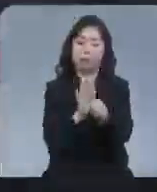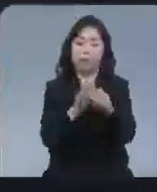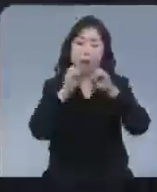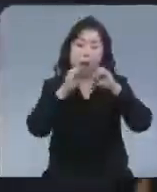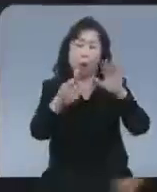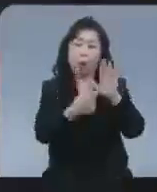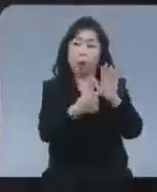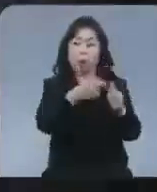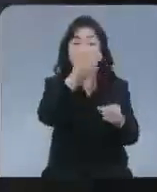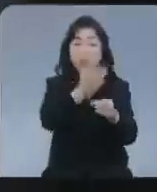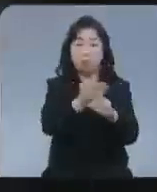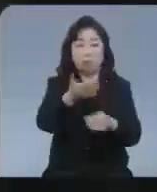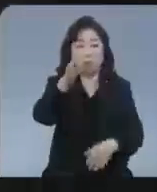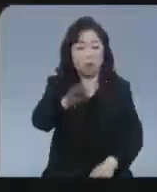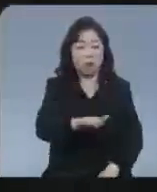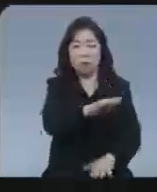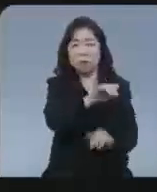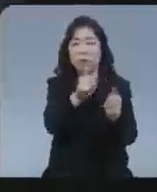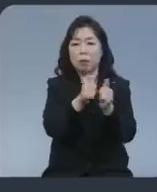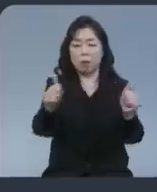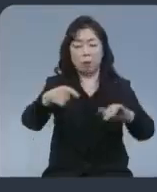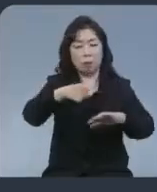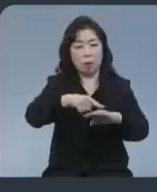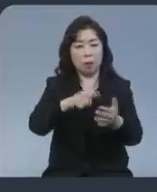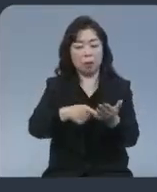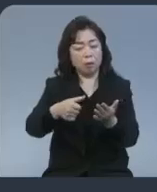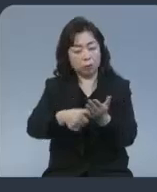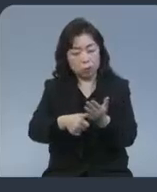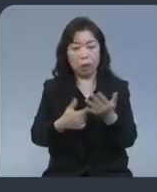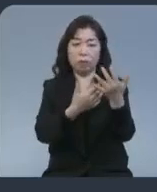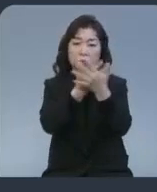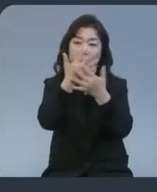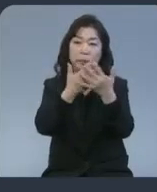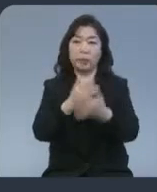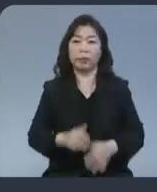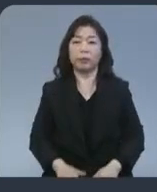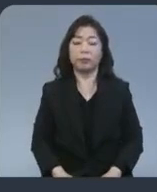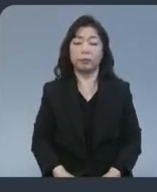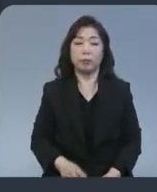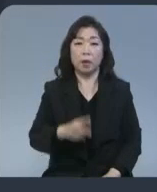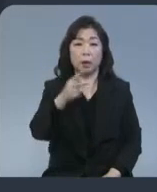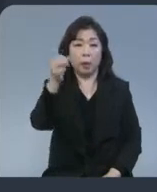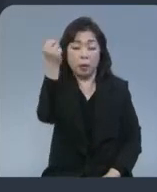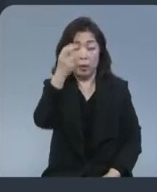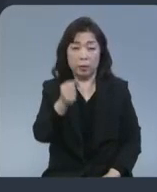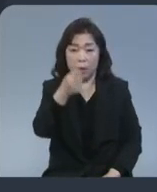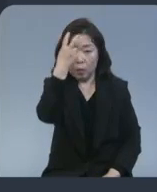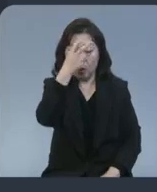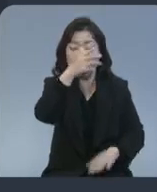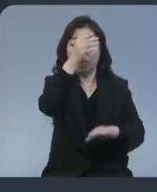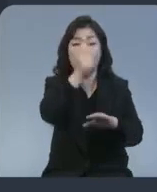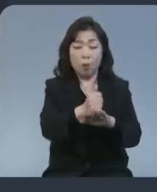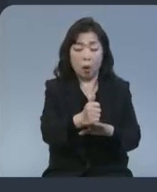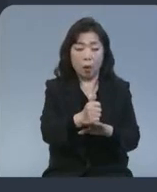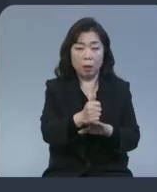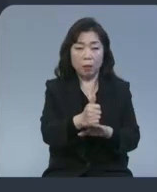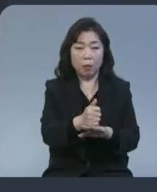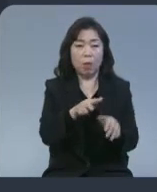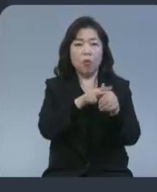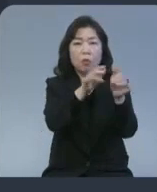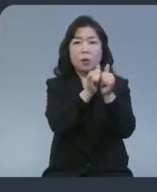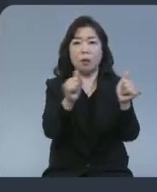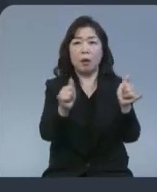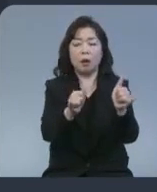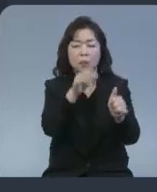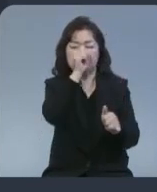力权垄断是无法挽救经济的。不过目前民意尚不明确， KBS 最近公布的民意调查